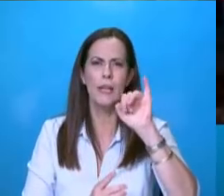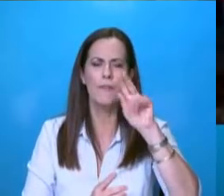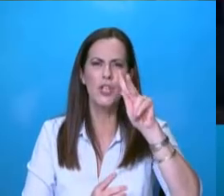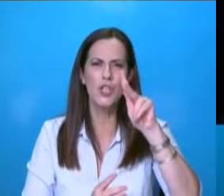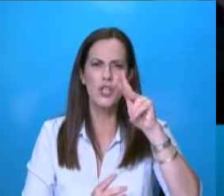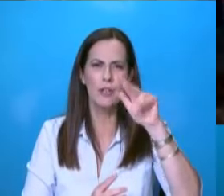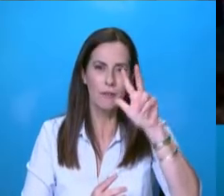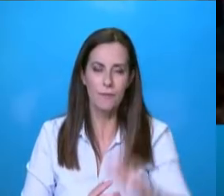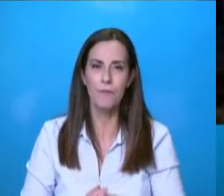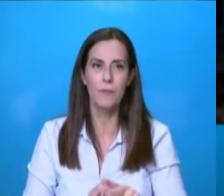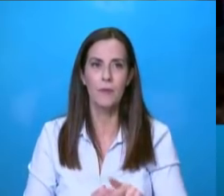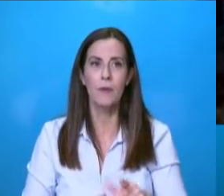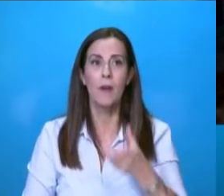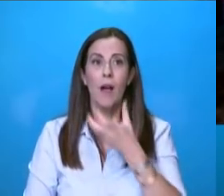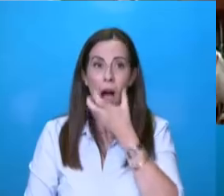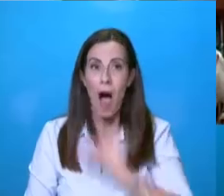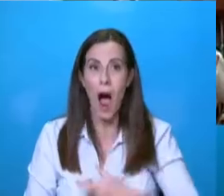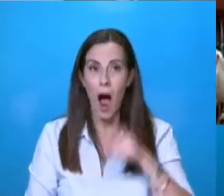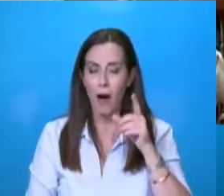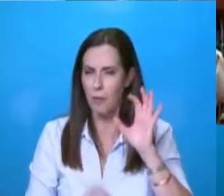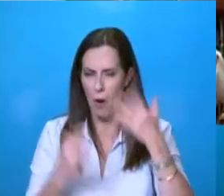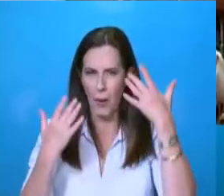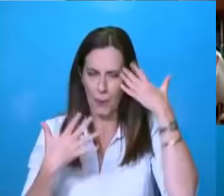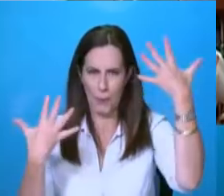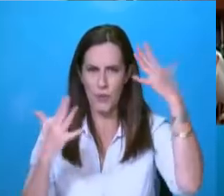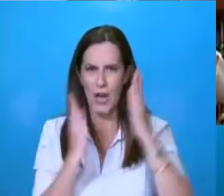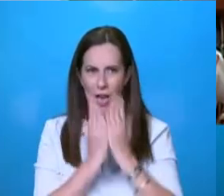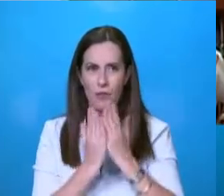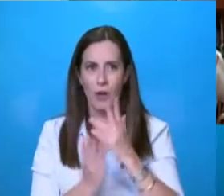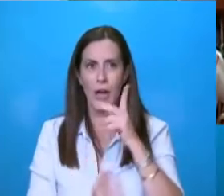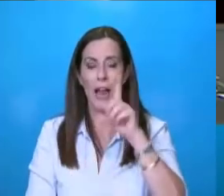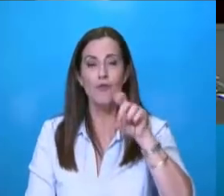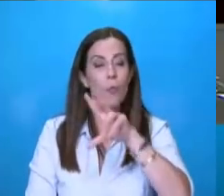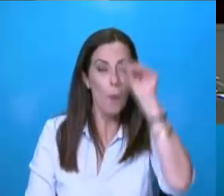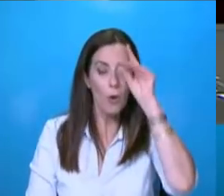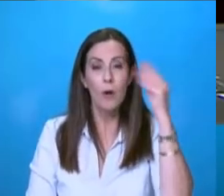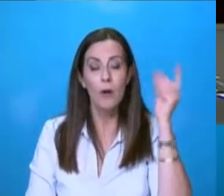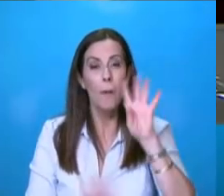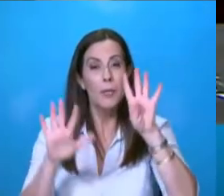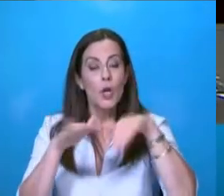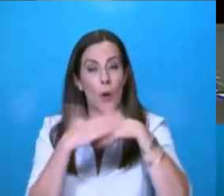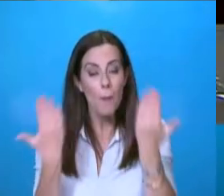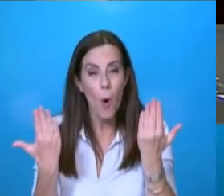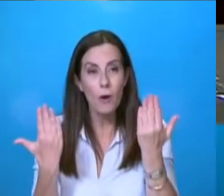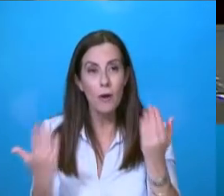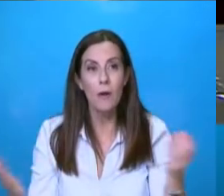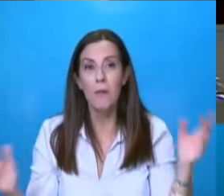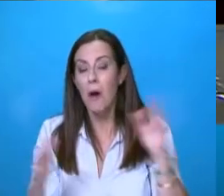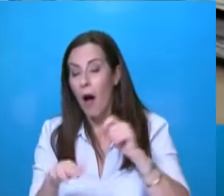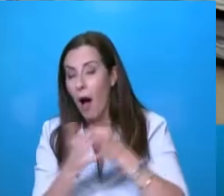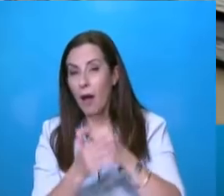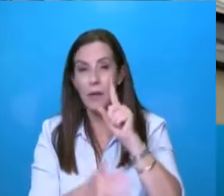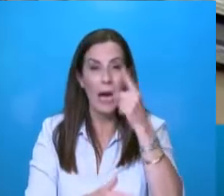פונוביץ', ההרווארד של הישיבות, אם תרצו. 1,300 בחורים יש פה. יושבים פה מ-9 בבוקר עד